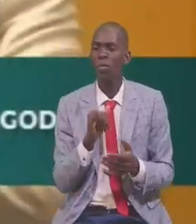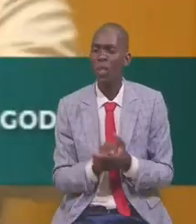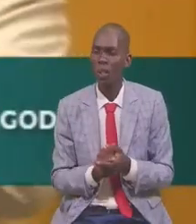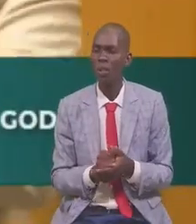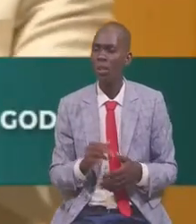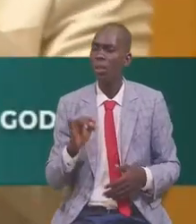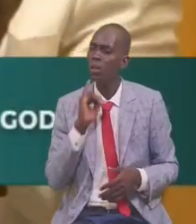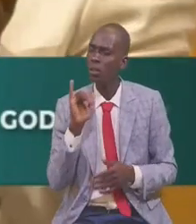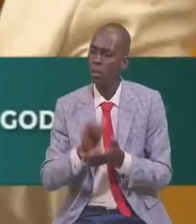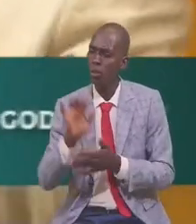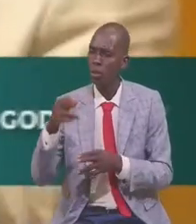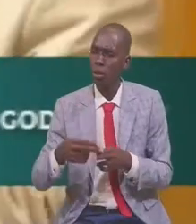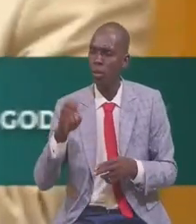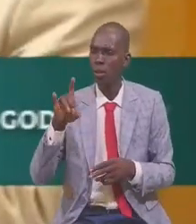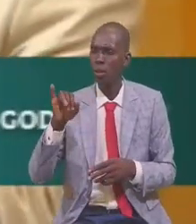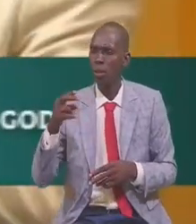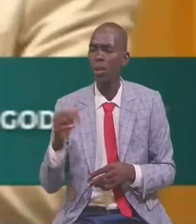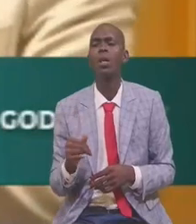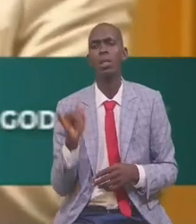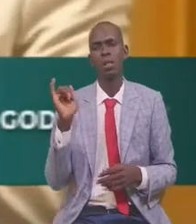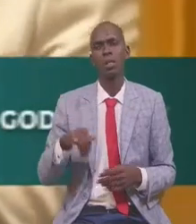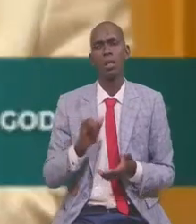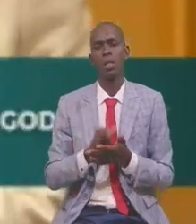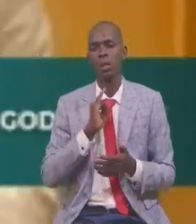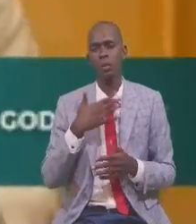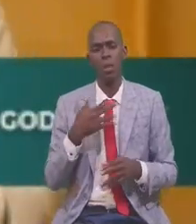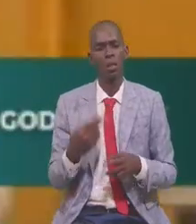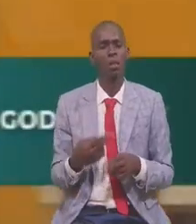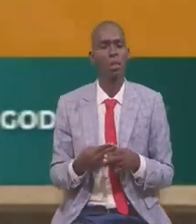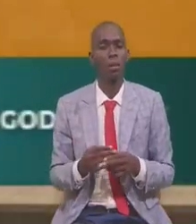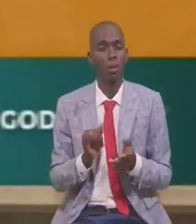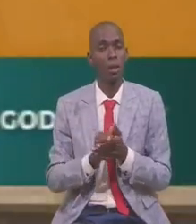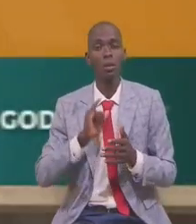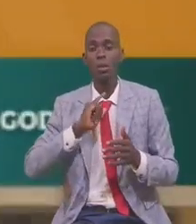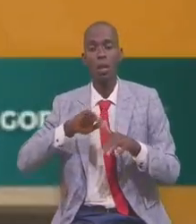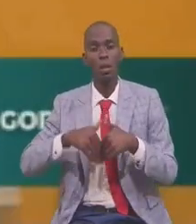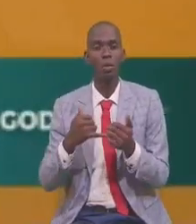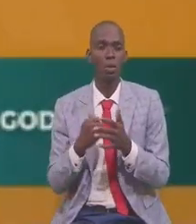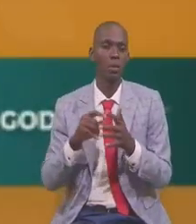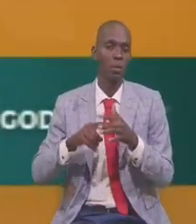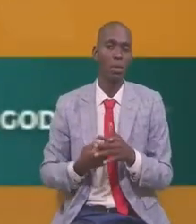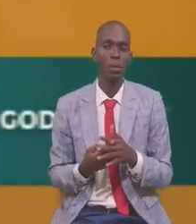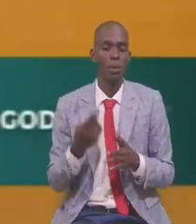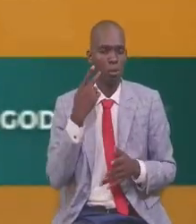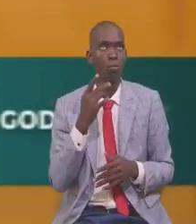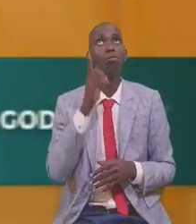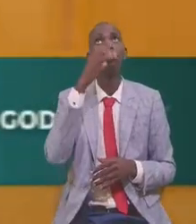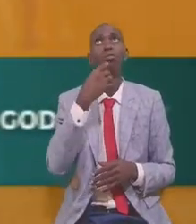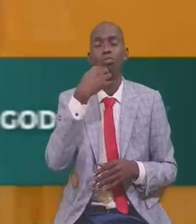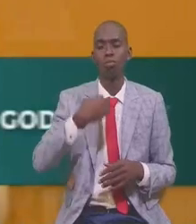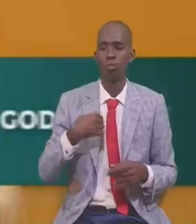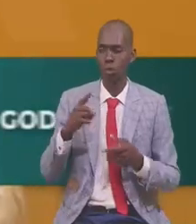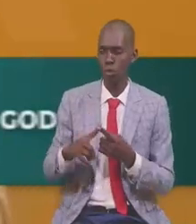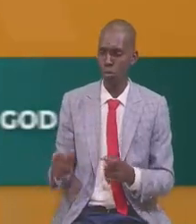connaissance. Comment j'aurais savoir que tu es Élisée? Et tu sais quelque chose? Dieu m'a dit de venir à toi, hein, et de